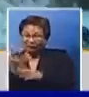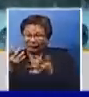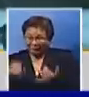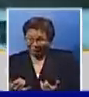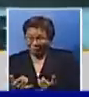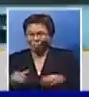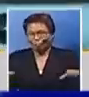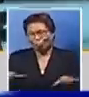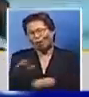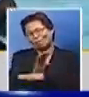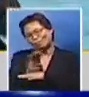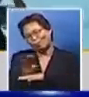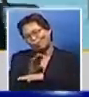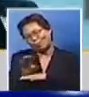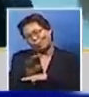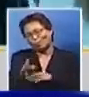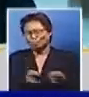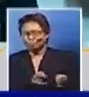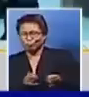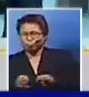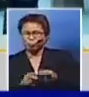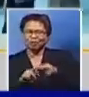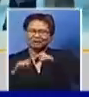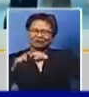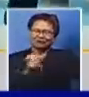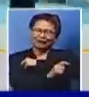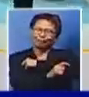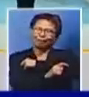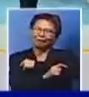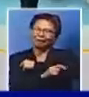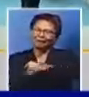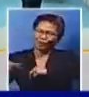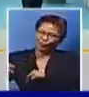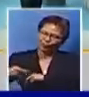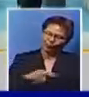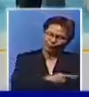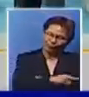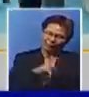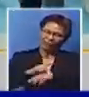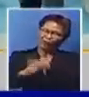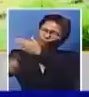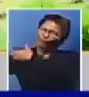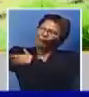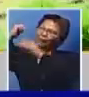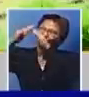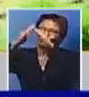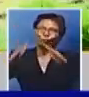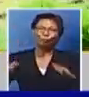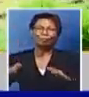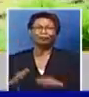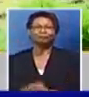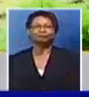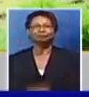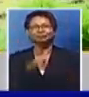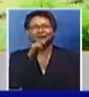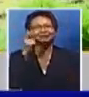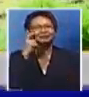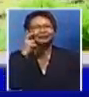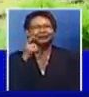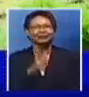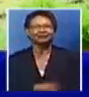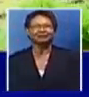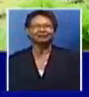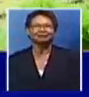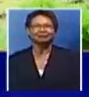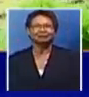kini menjalankan perniagaan menguruskan taman tema air mini di kawasan belakang rumahnya. Saya tak sangka boleh dapat pencen ni. Ingat dulu dah